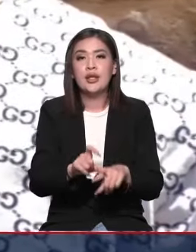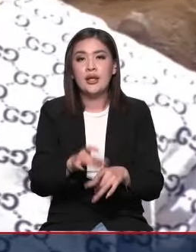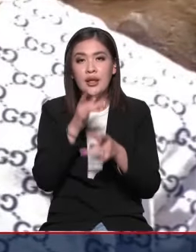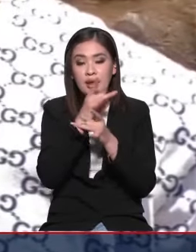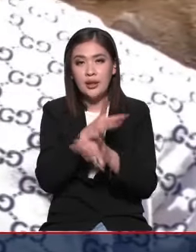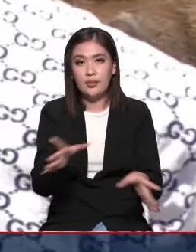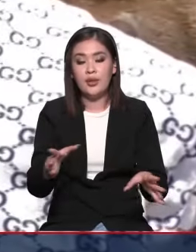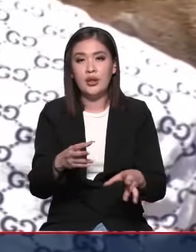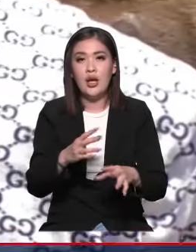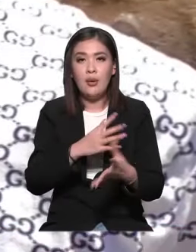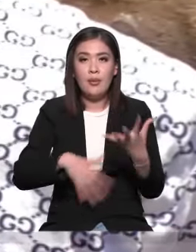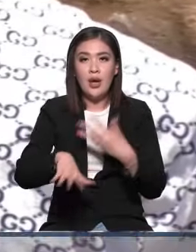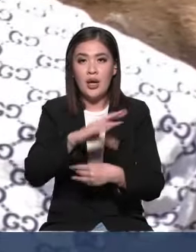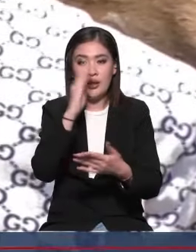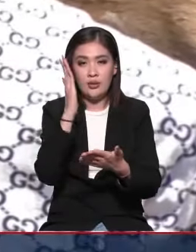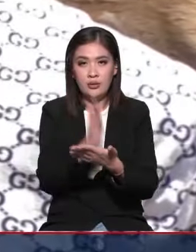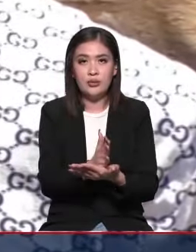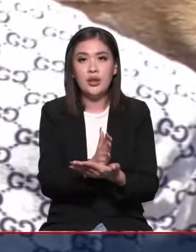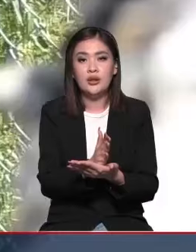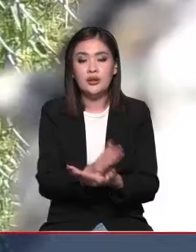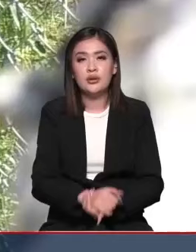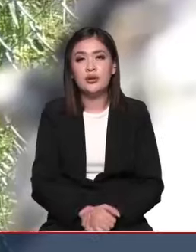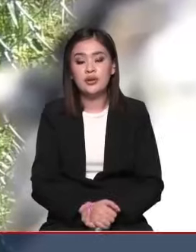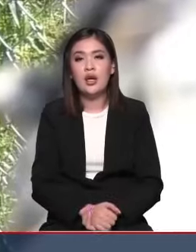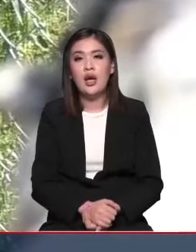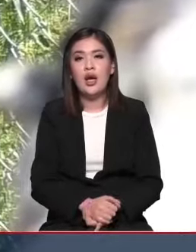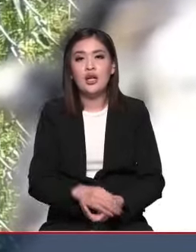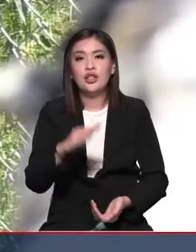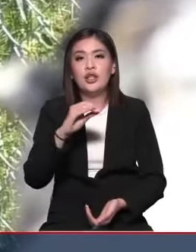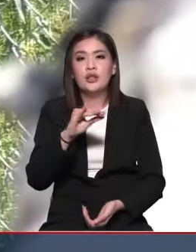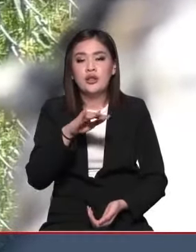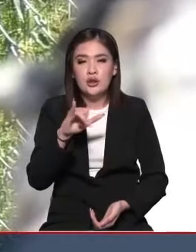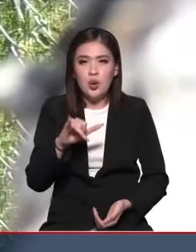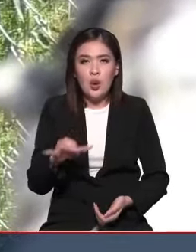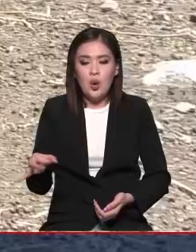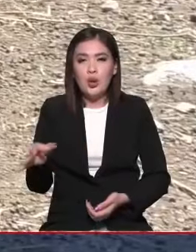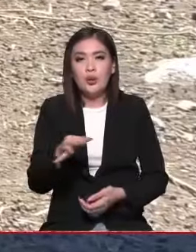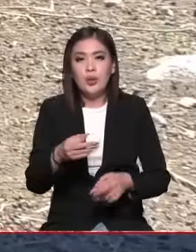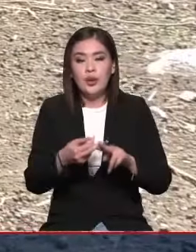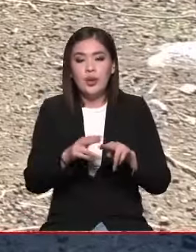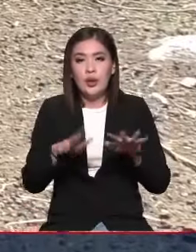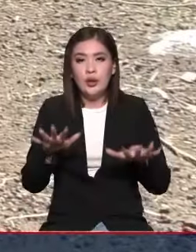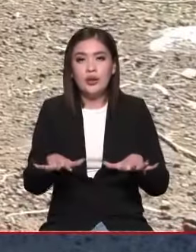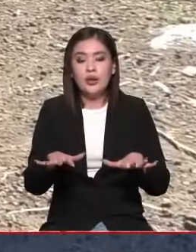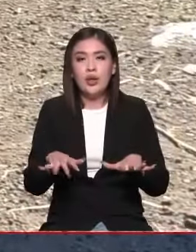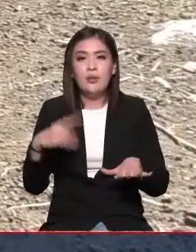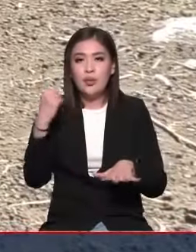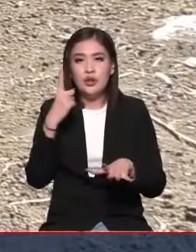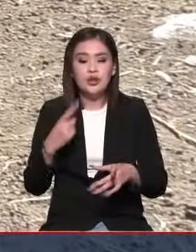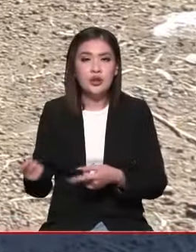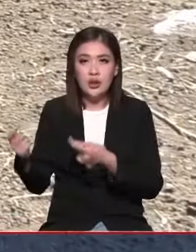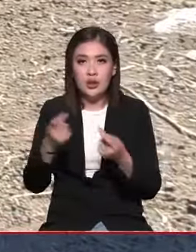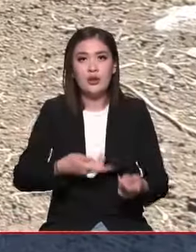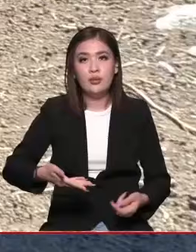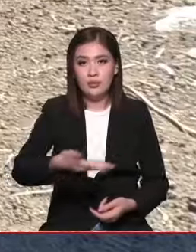бір көктесе гүлдендірсек деген ниетпен бастаған болатынбыз. Жетсу өңірінде бірінші болып әкеліп атқан адамбыз ғой енді шындығын